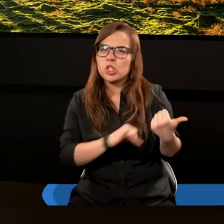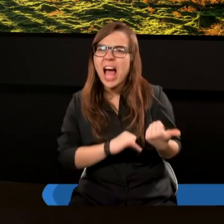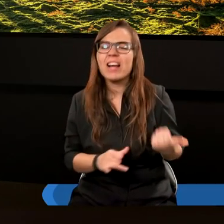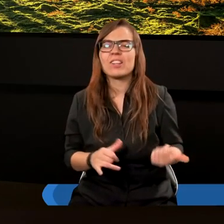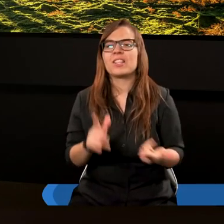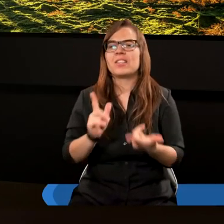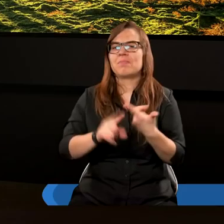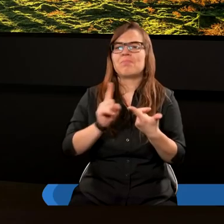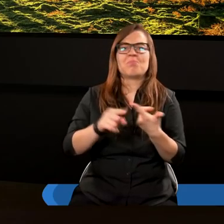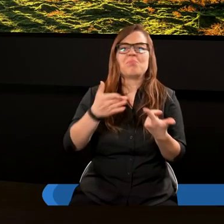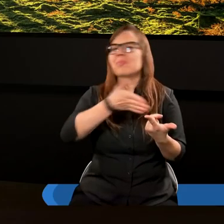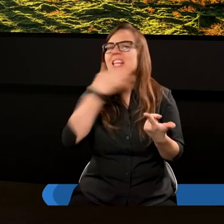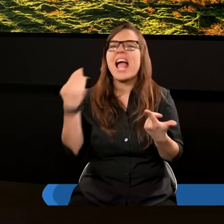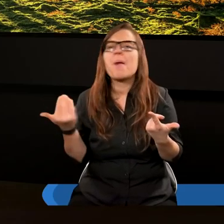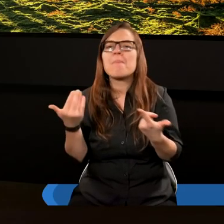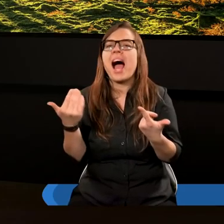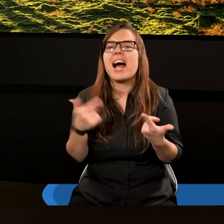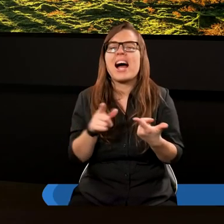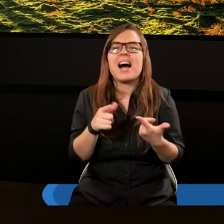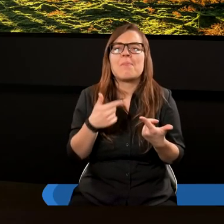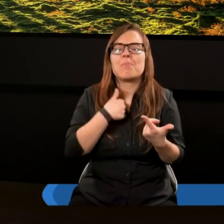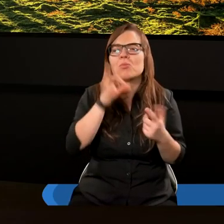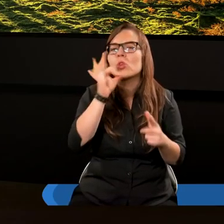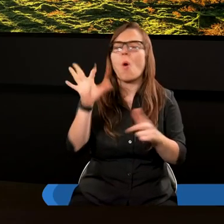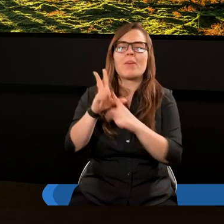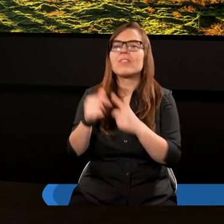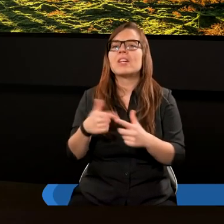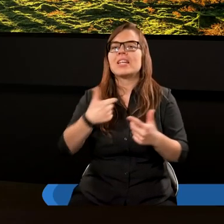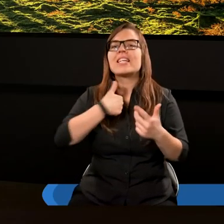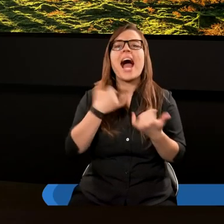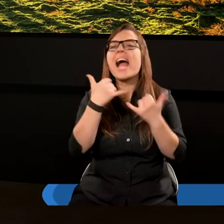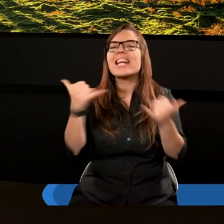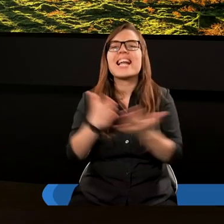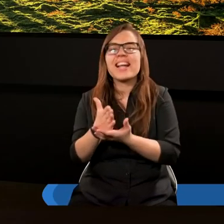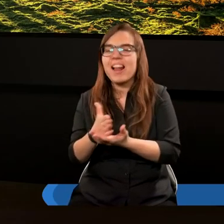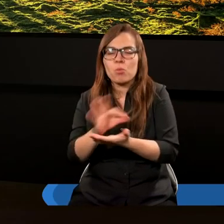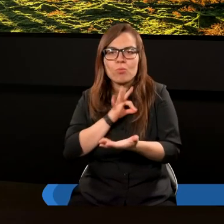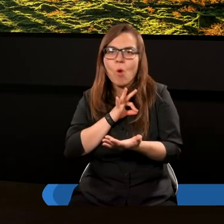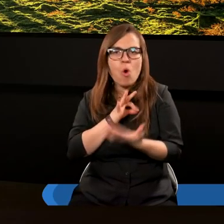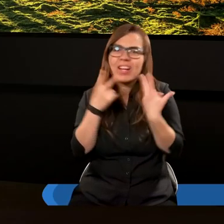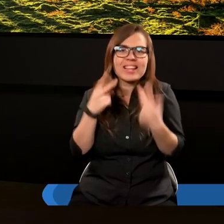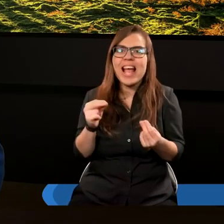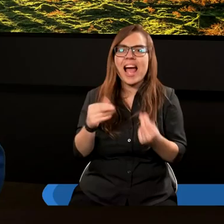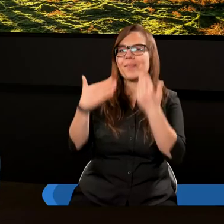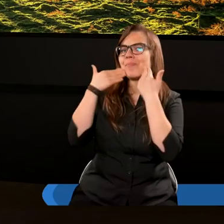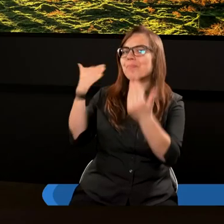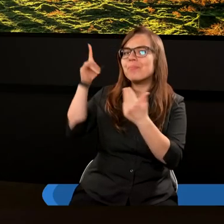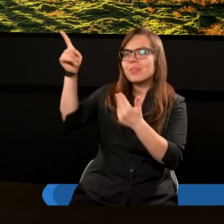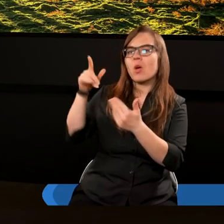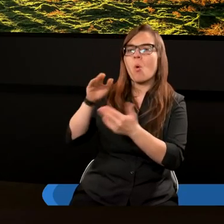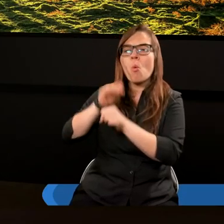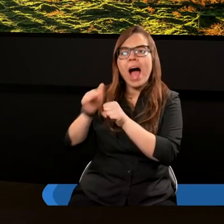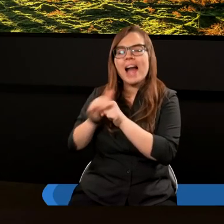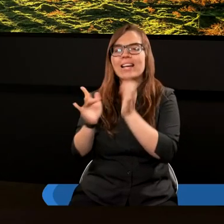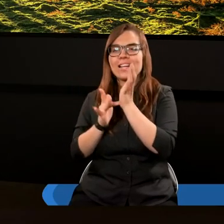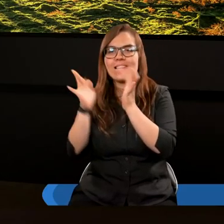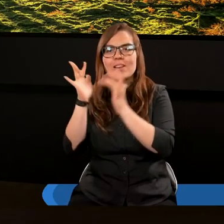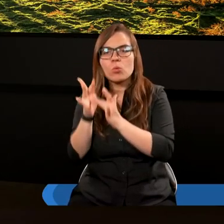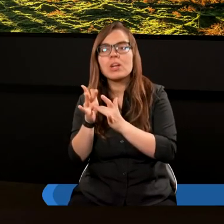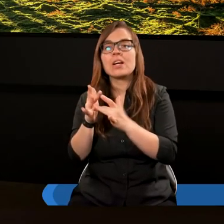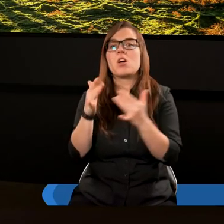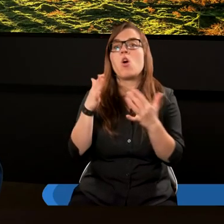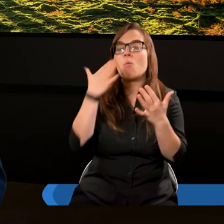Nie ma dla mnie innego ratunku, jak tylko przez zasługi Jezusa Chrystusa, przez to, co zrobi Jezus Chrystus. I Bóg mówi, chcesz